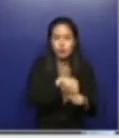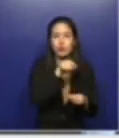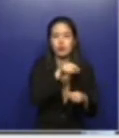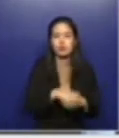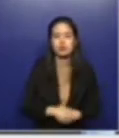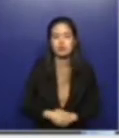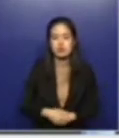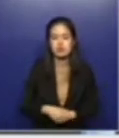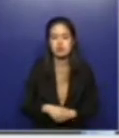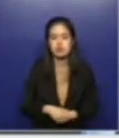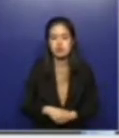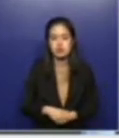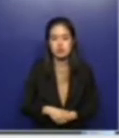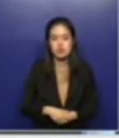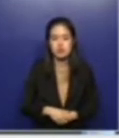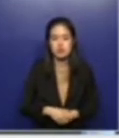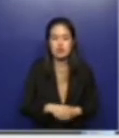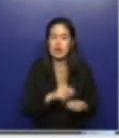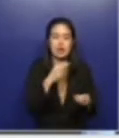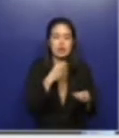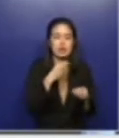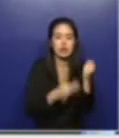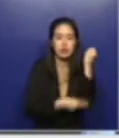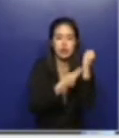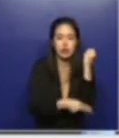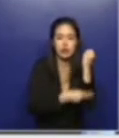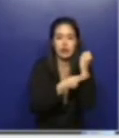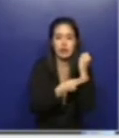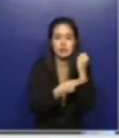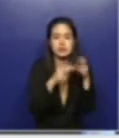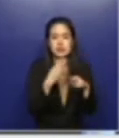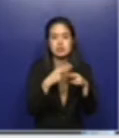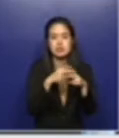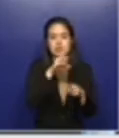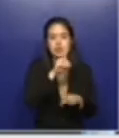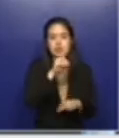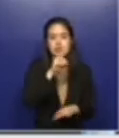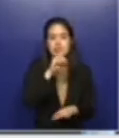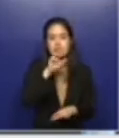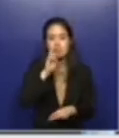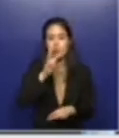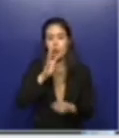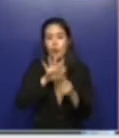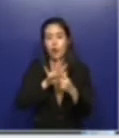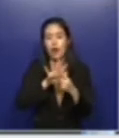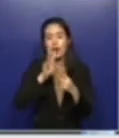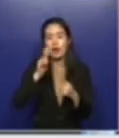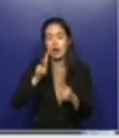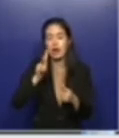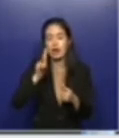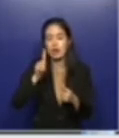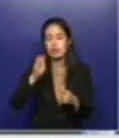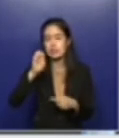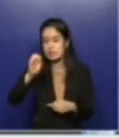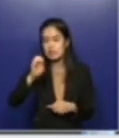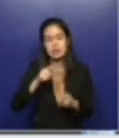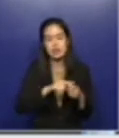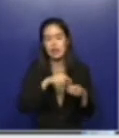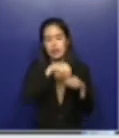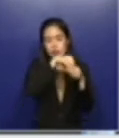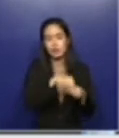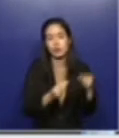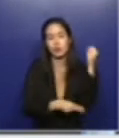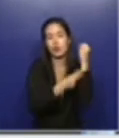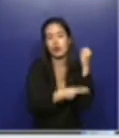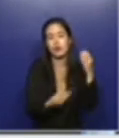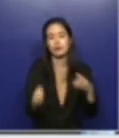ไปพักโรงแรมดีวาดีเลยขออนุญาตที่เอ่ยนามภาคเอกชนสงสารเขามากครับท่านท่านครับไปเลยยก